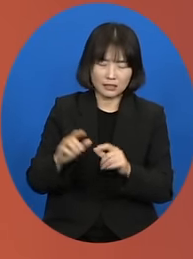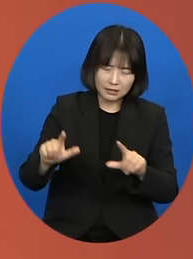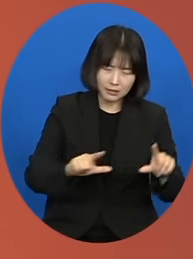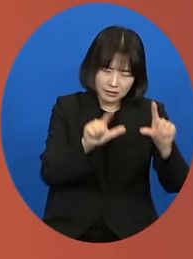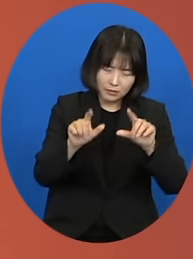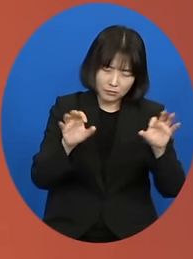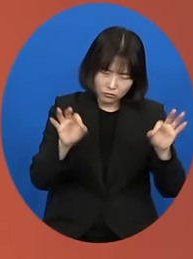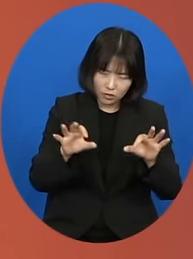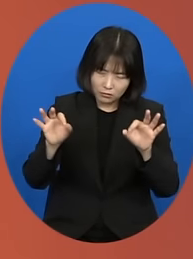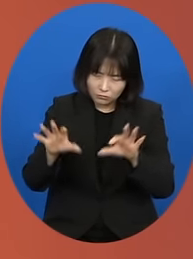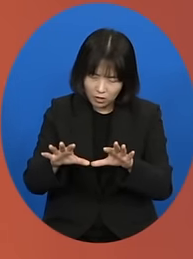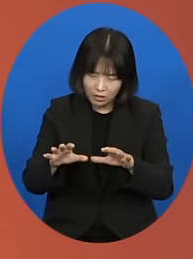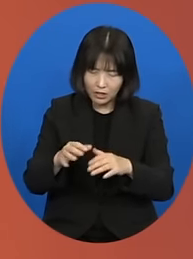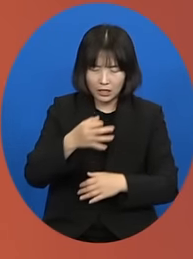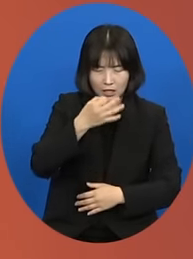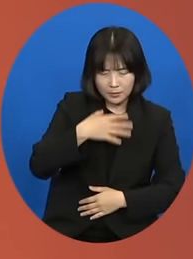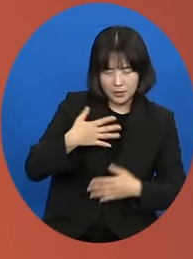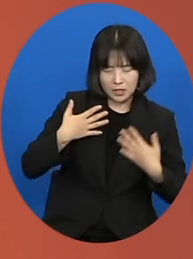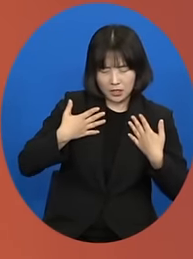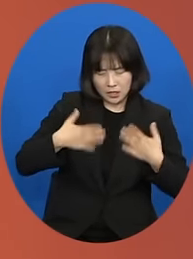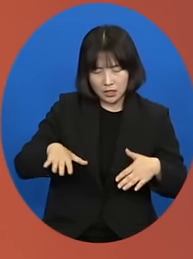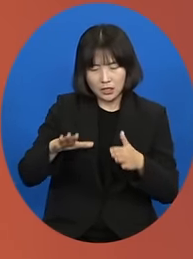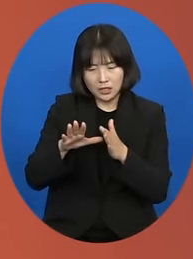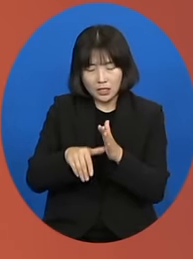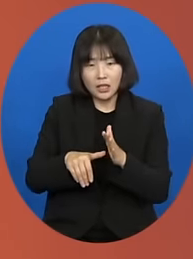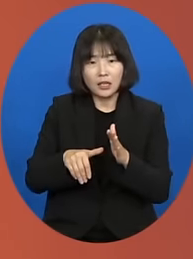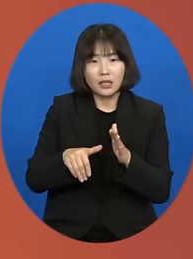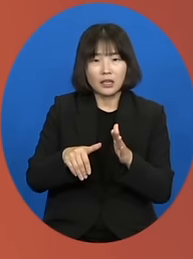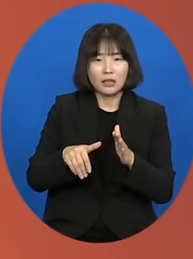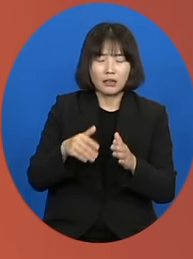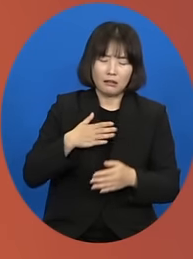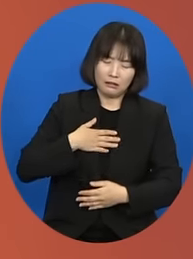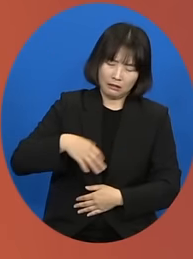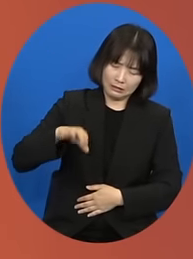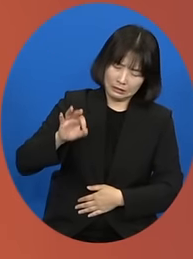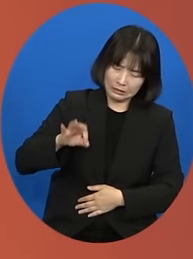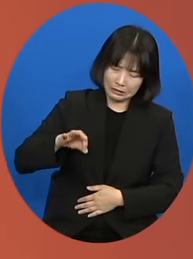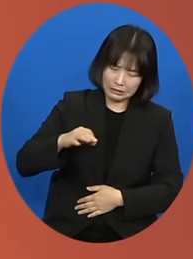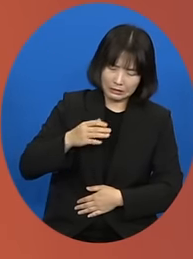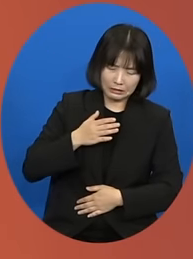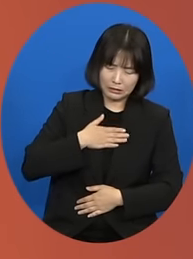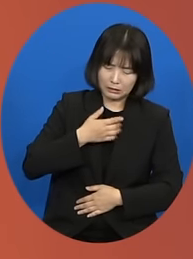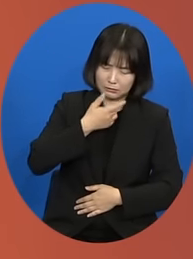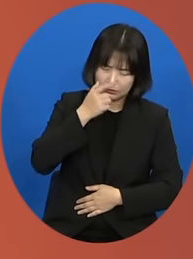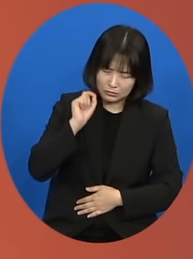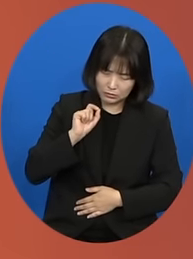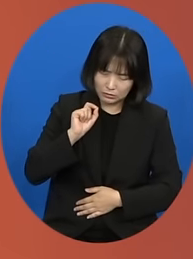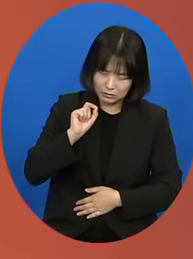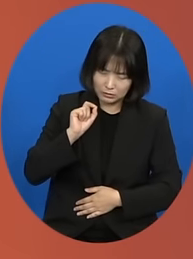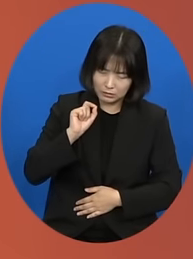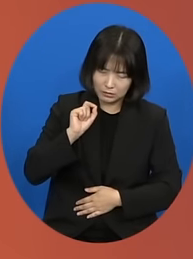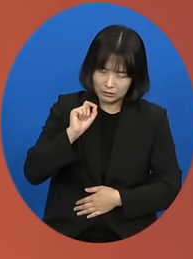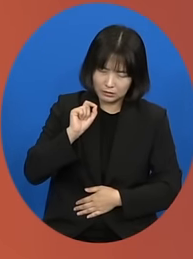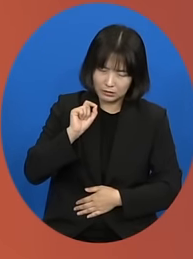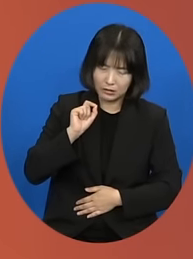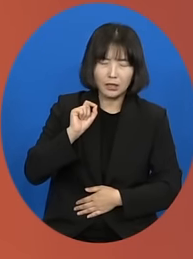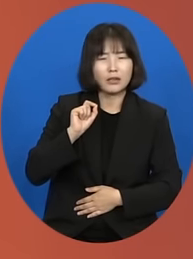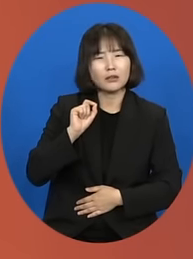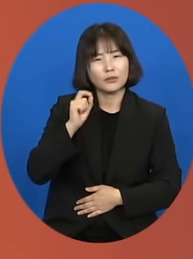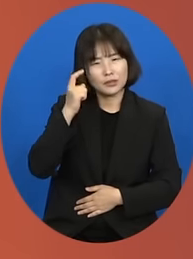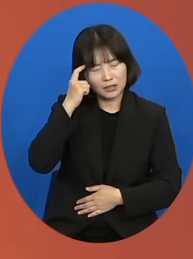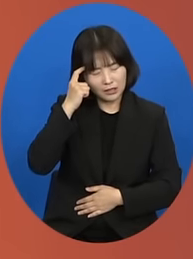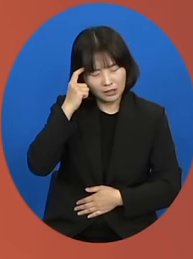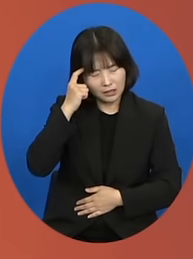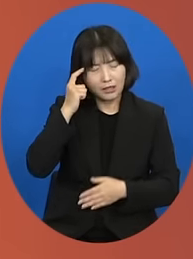순간순간마다 힘들고 지칠 때마다 나는 정말 보잘것없고 나는 별 볼 일 없겠다고 별 볼 없는 사람이라고